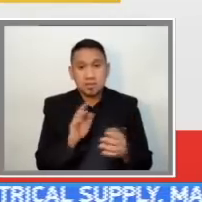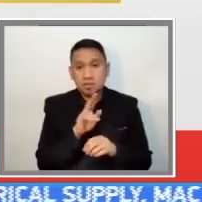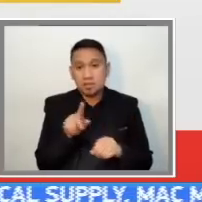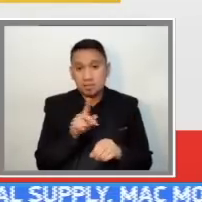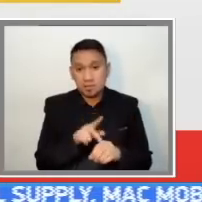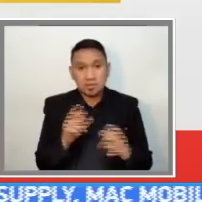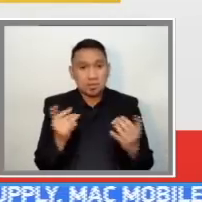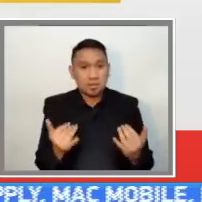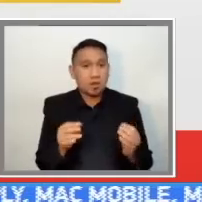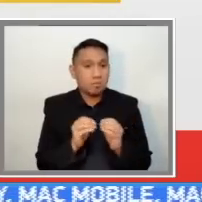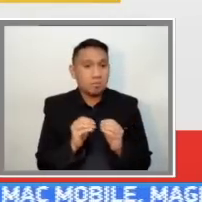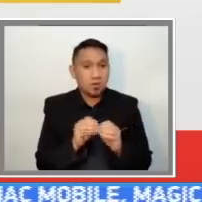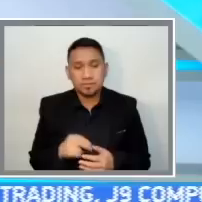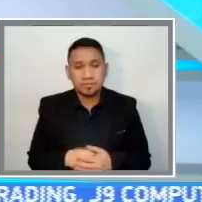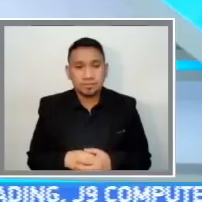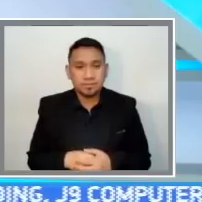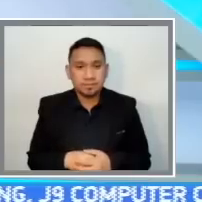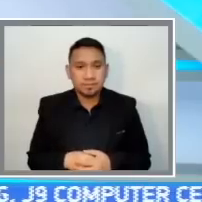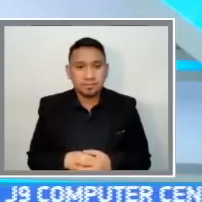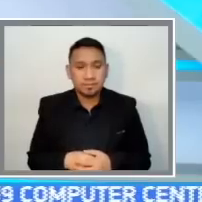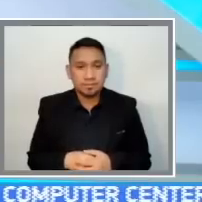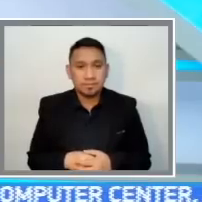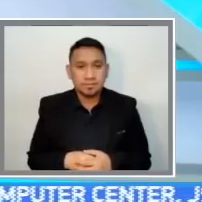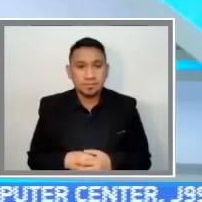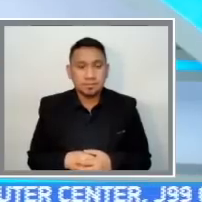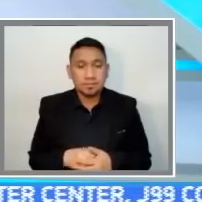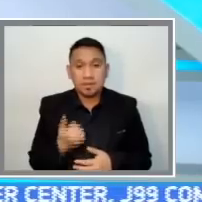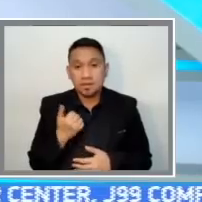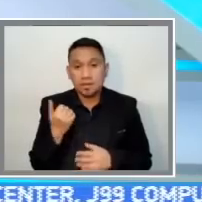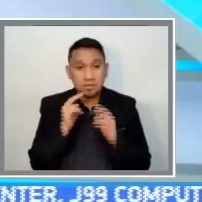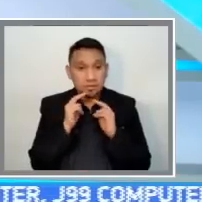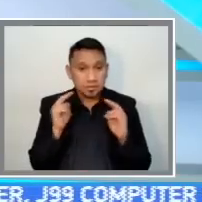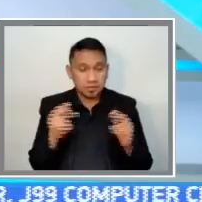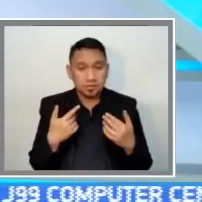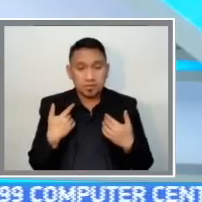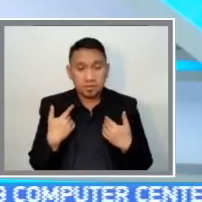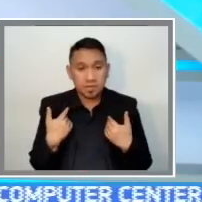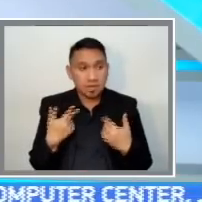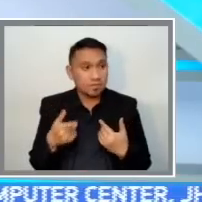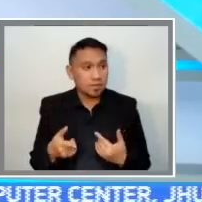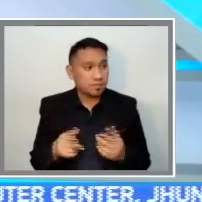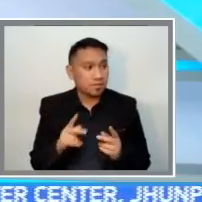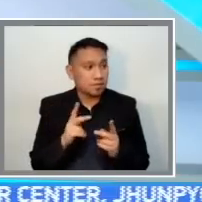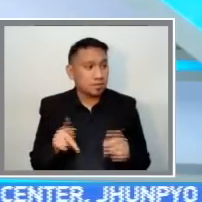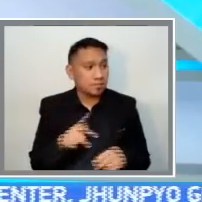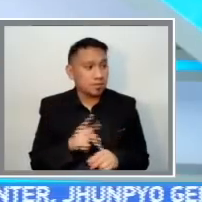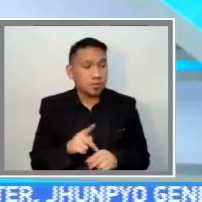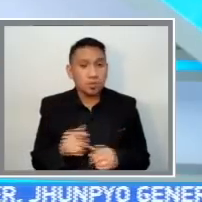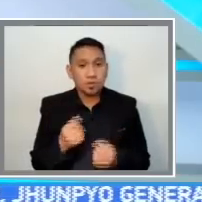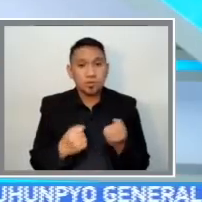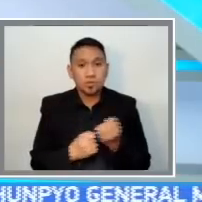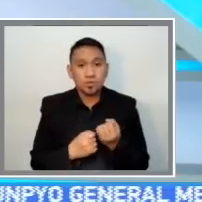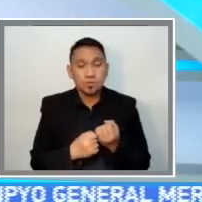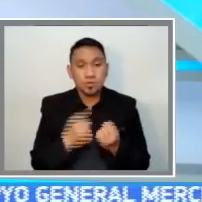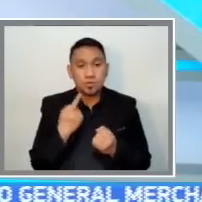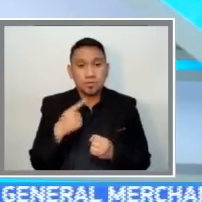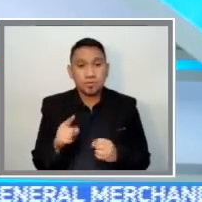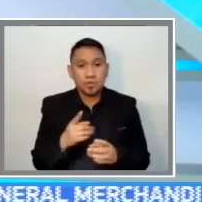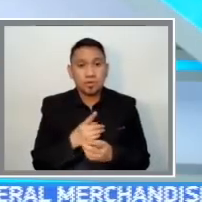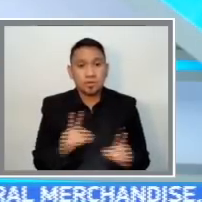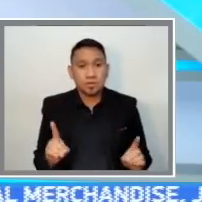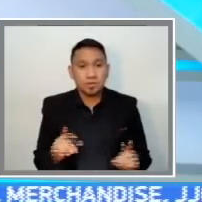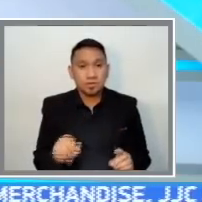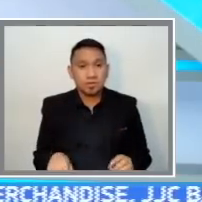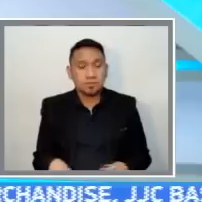muling nagbubukas. Sa iba pang balita, pinagtibay ng Pilipinas ang suporta nito sa Summit for Democracy